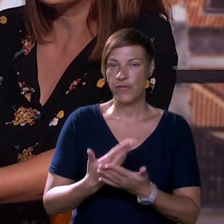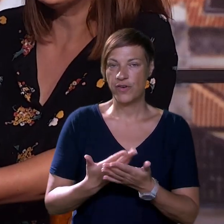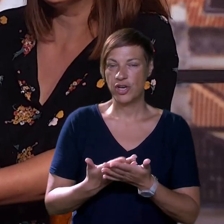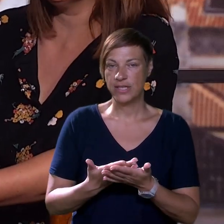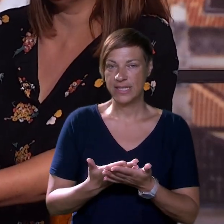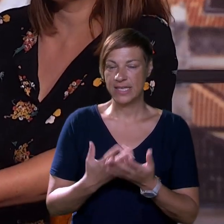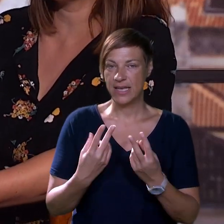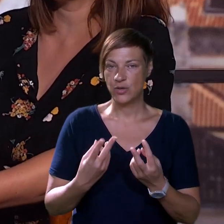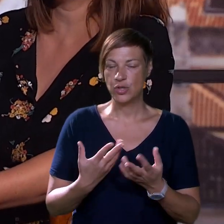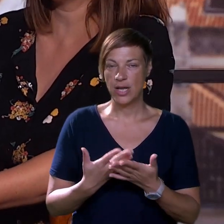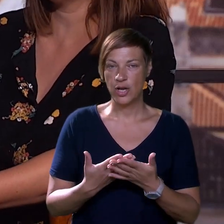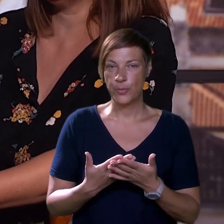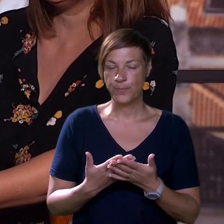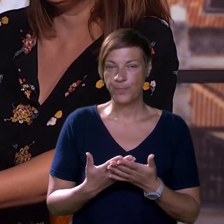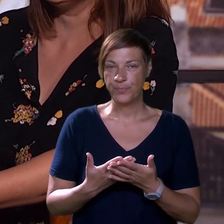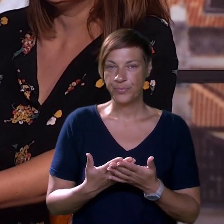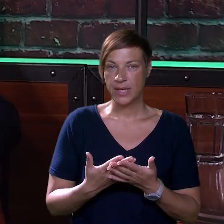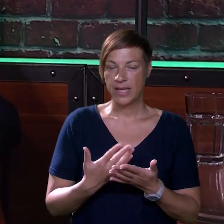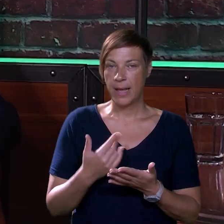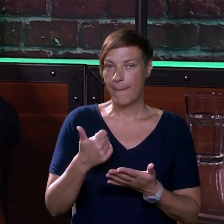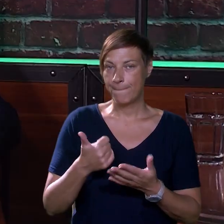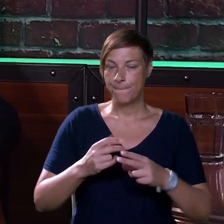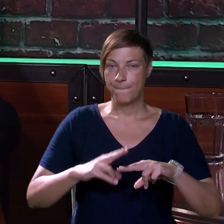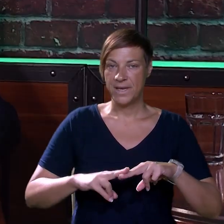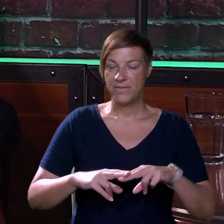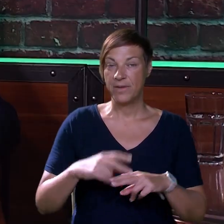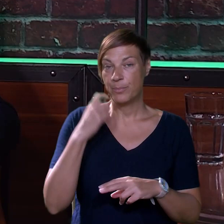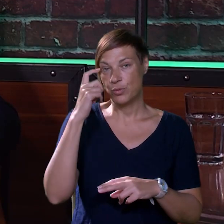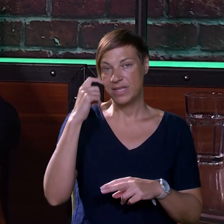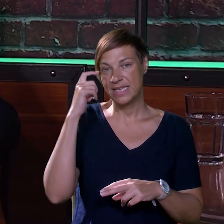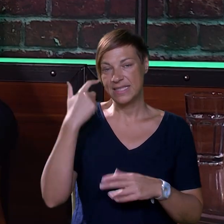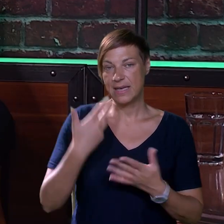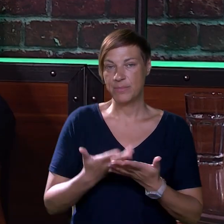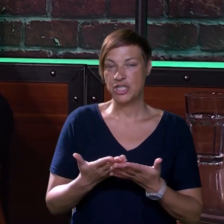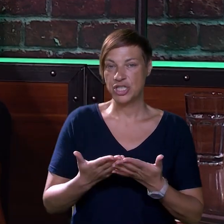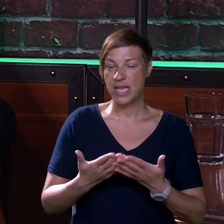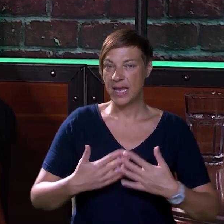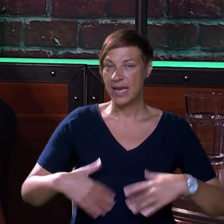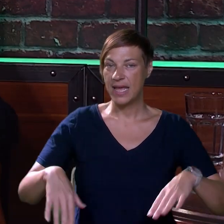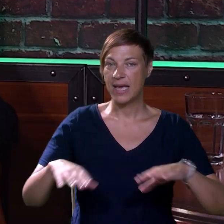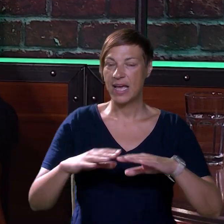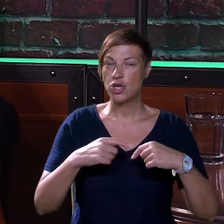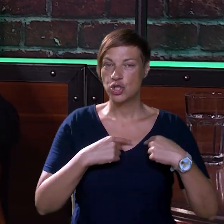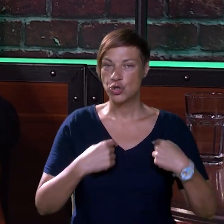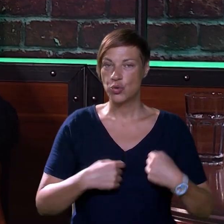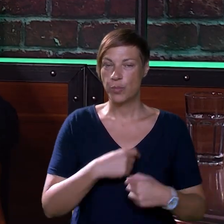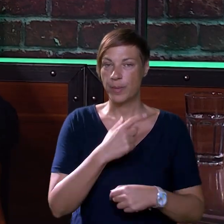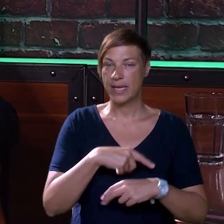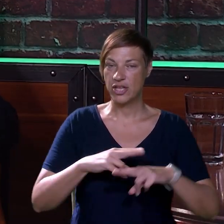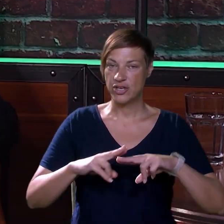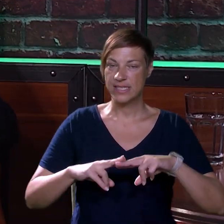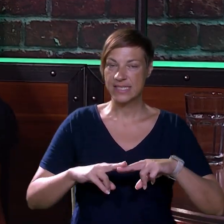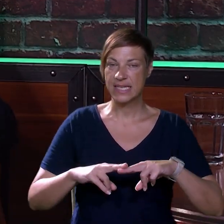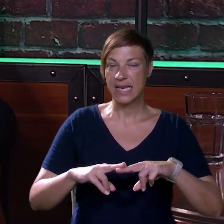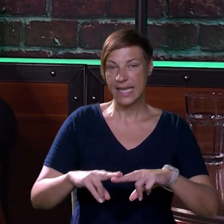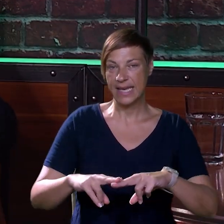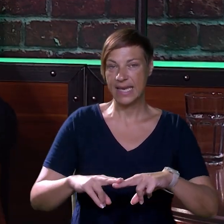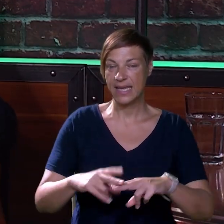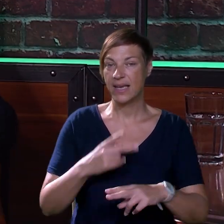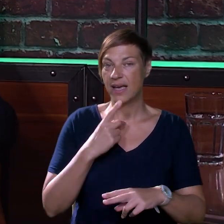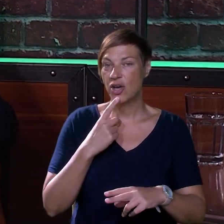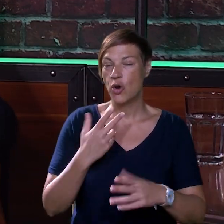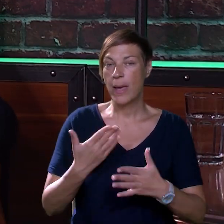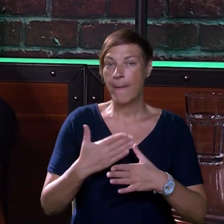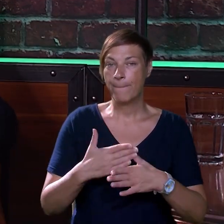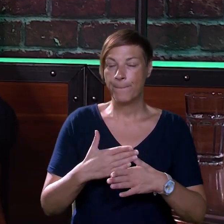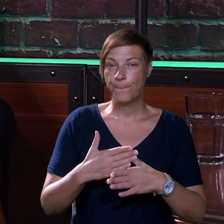možda što je aktualno, o čemu vidite, će se govoriti? To je prvi put je zamišljena kao skup kardiologa s klinika koji na ovaj ili